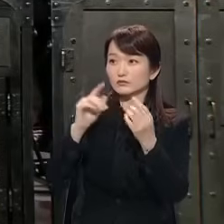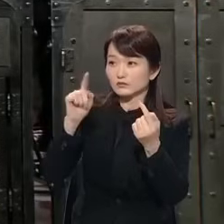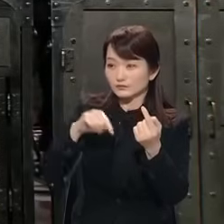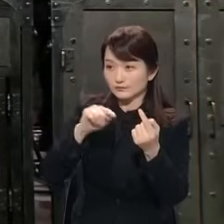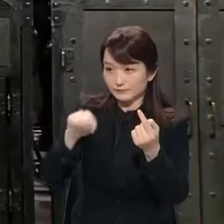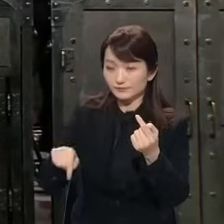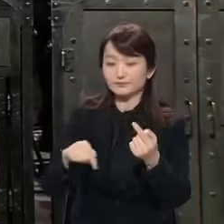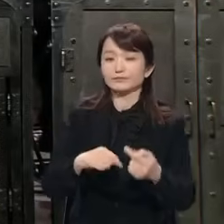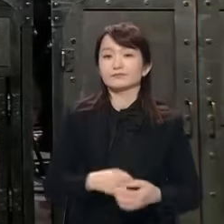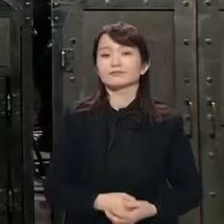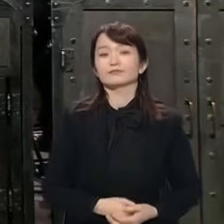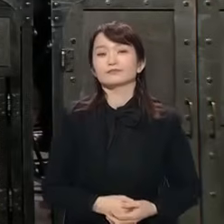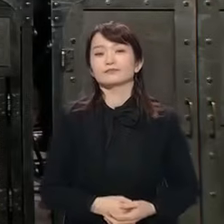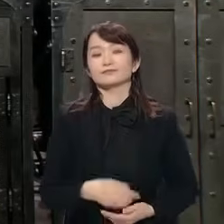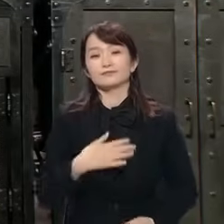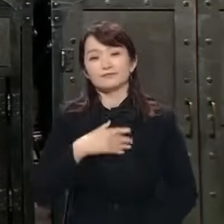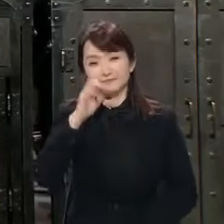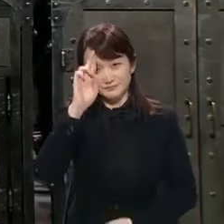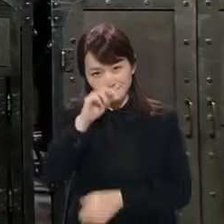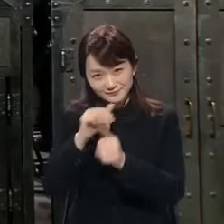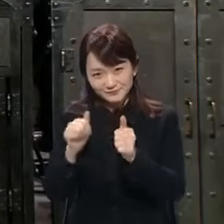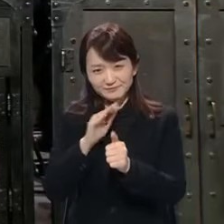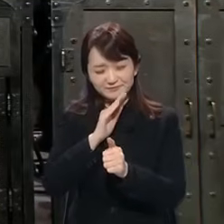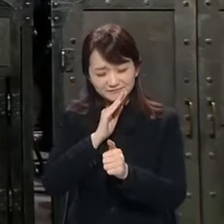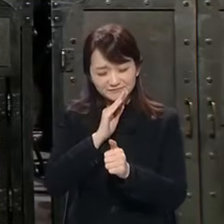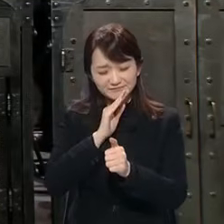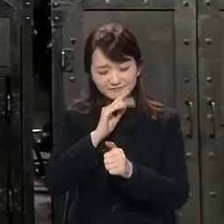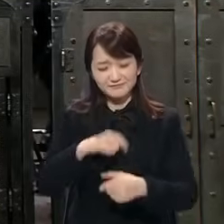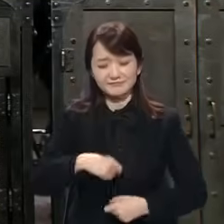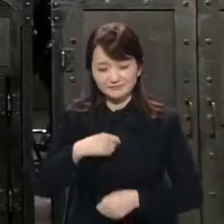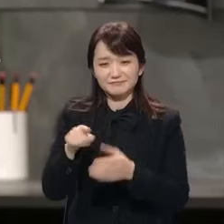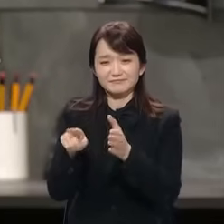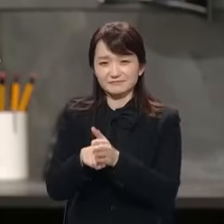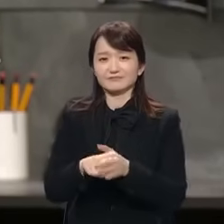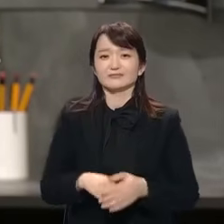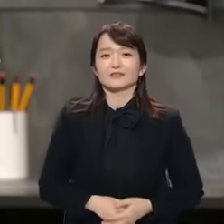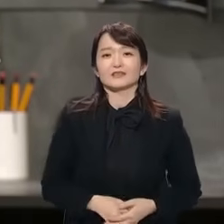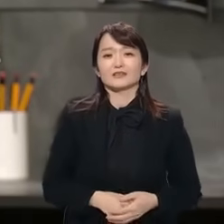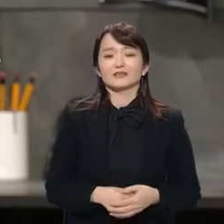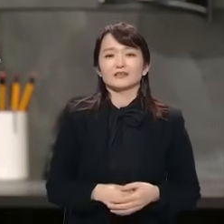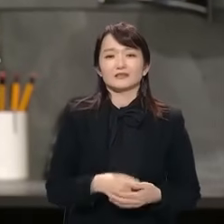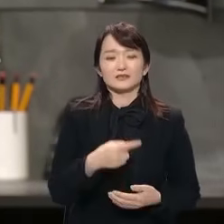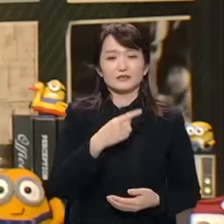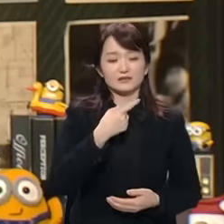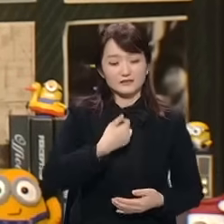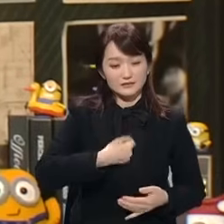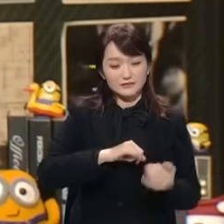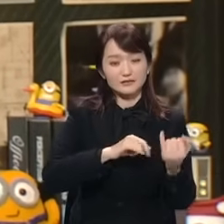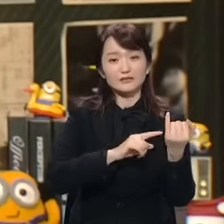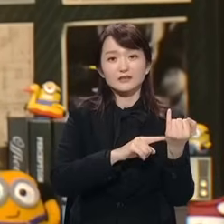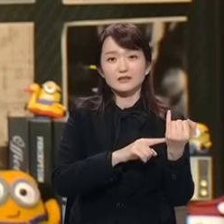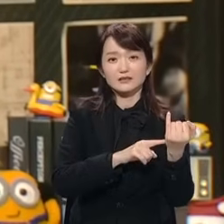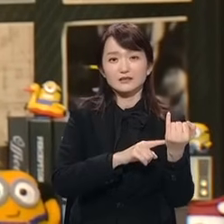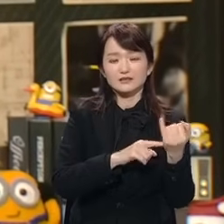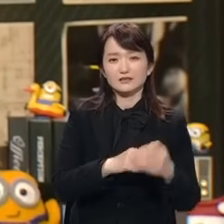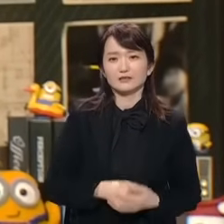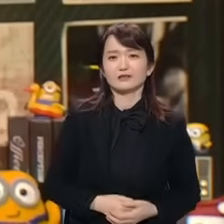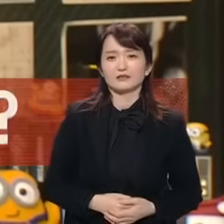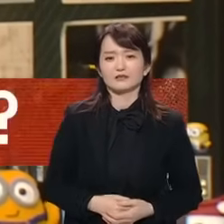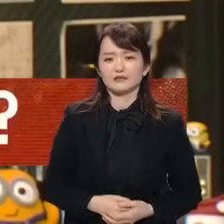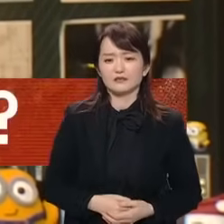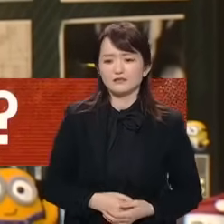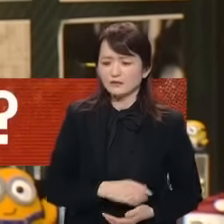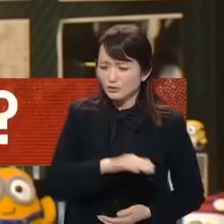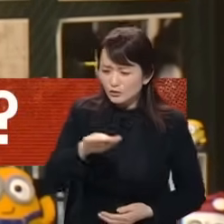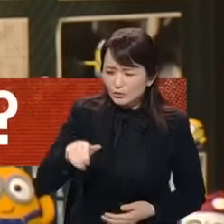역시 저는 우리 변호사님의 진정성을 믿습니다 자 다음 사연자 딸이 아빠 우리가 무슨 해병대 아무리